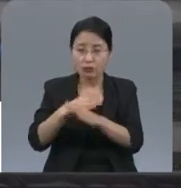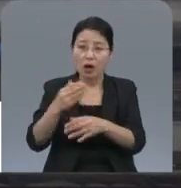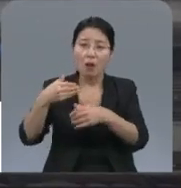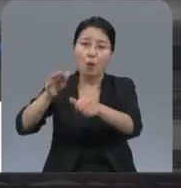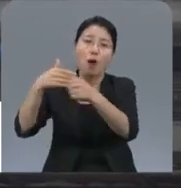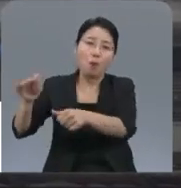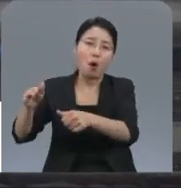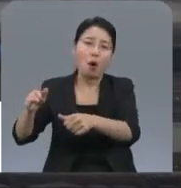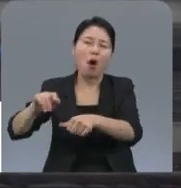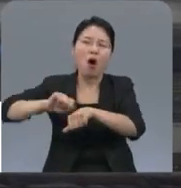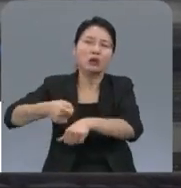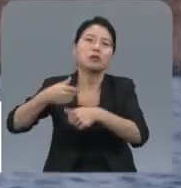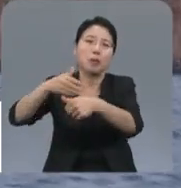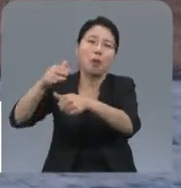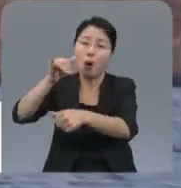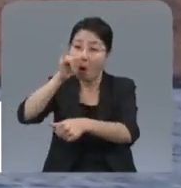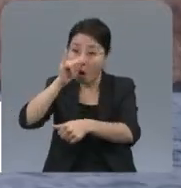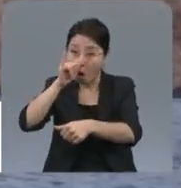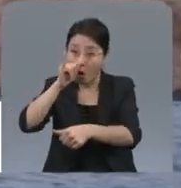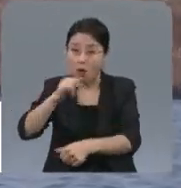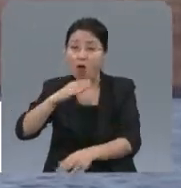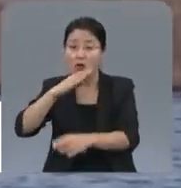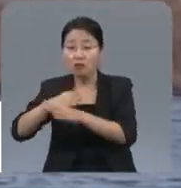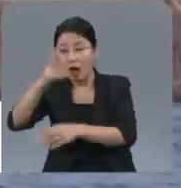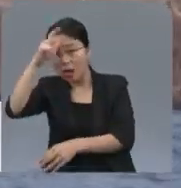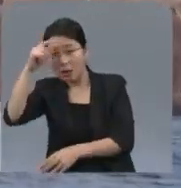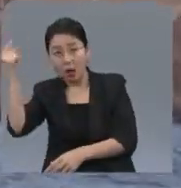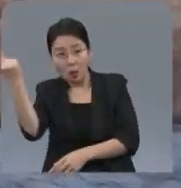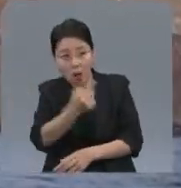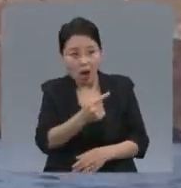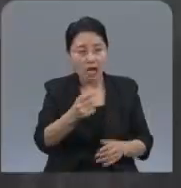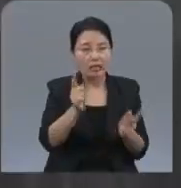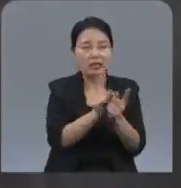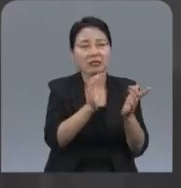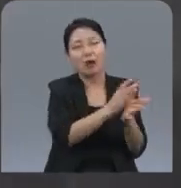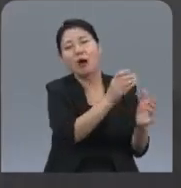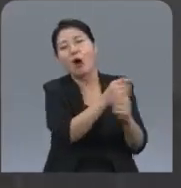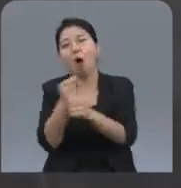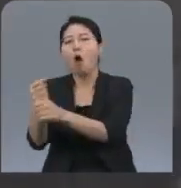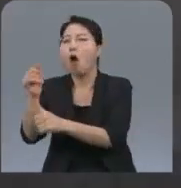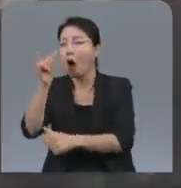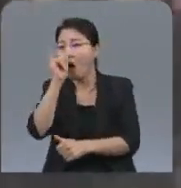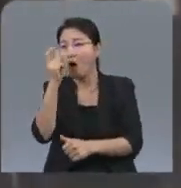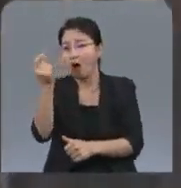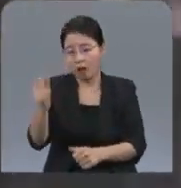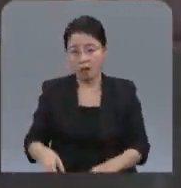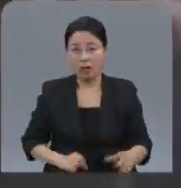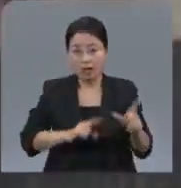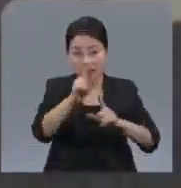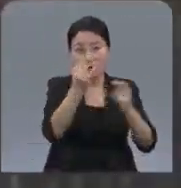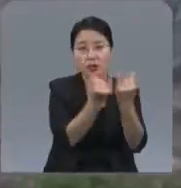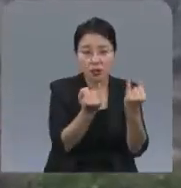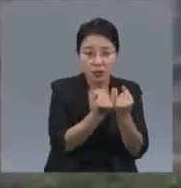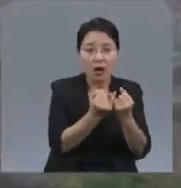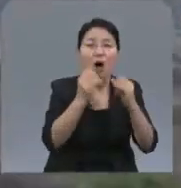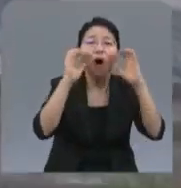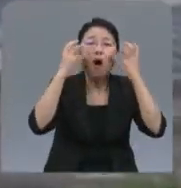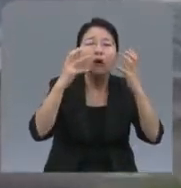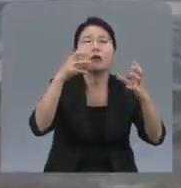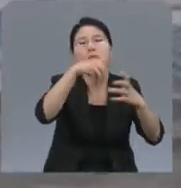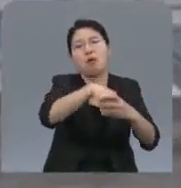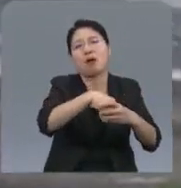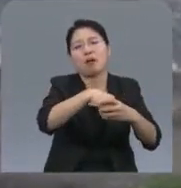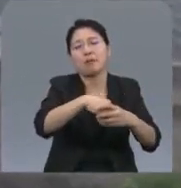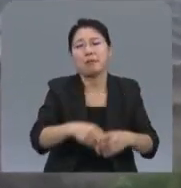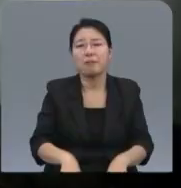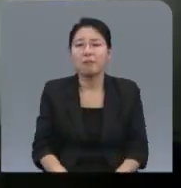phố hồn Xuân tỉnh Cát Lâm thậm chí bộ an ninh xã hội Bắc Triều Tiên đã trực tiếp sang chỉ huy áp giải ở một số khu vực được biết Phần lớn những người